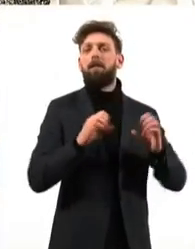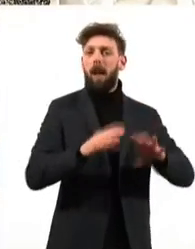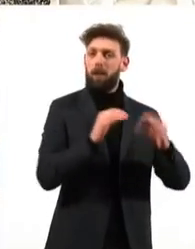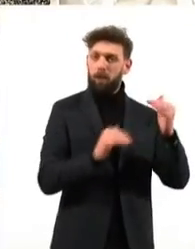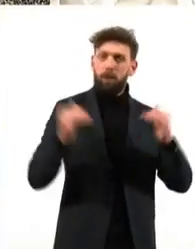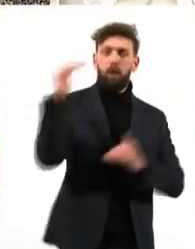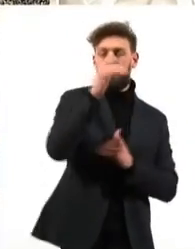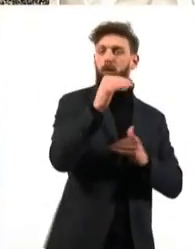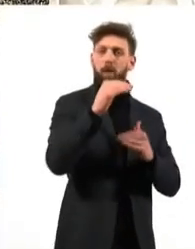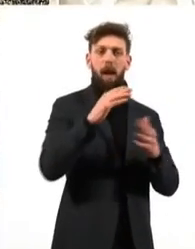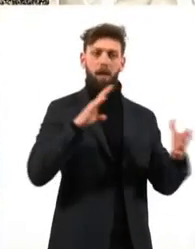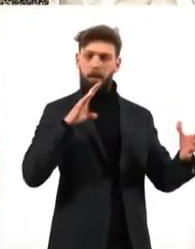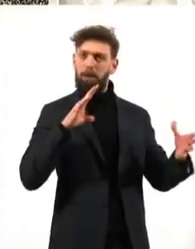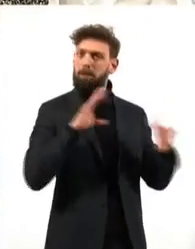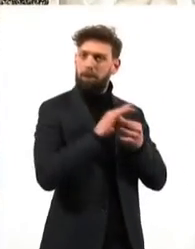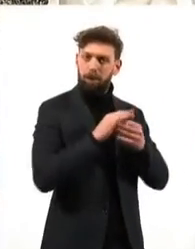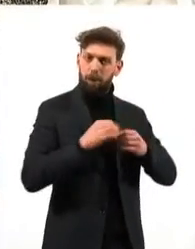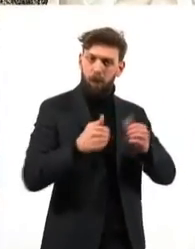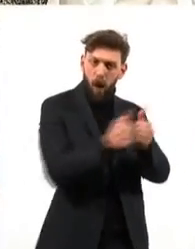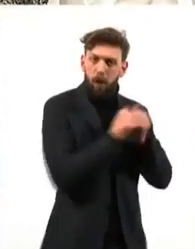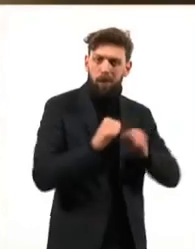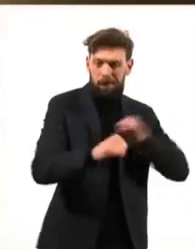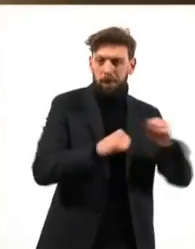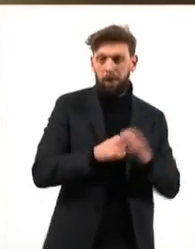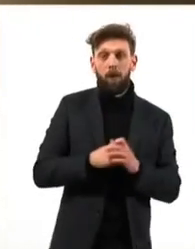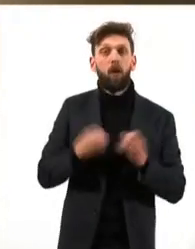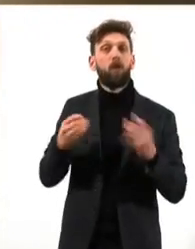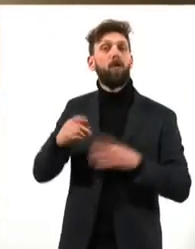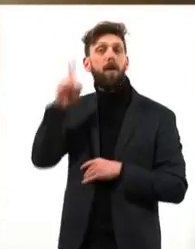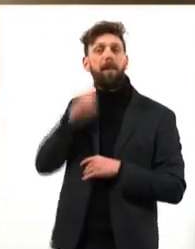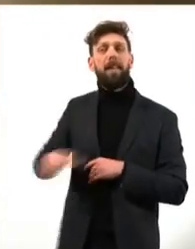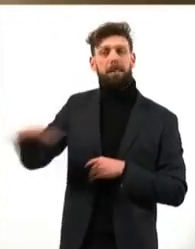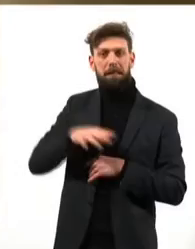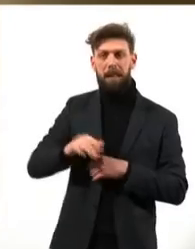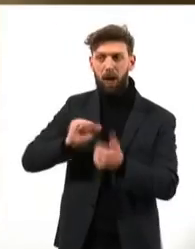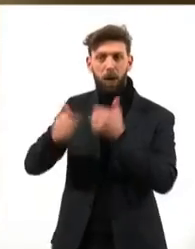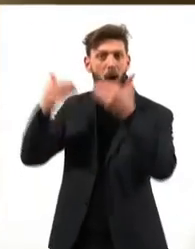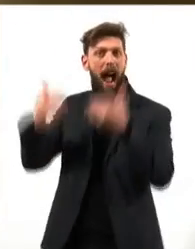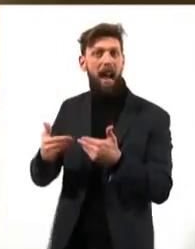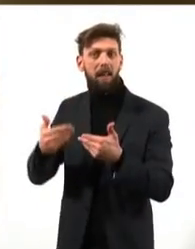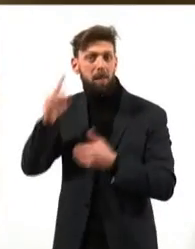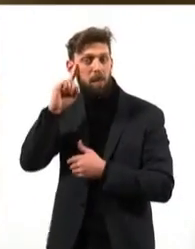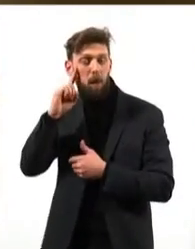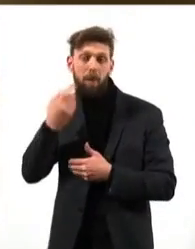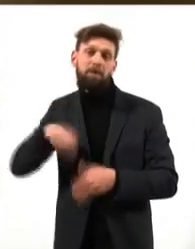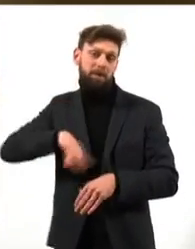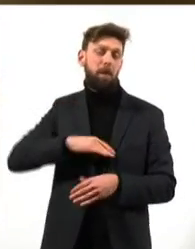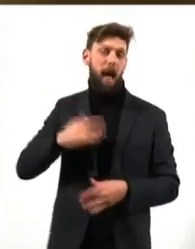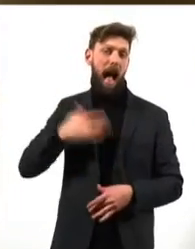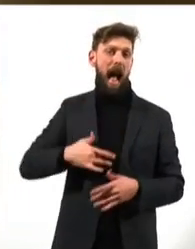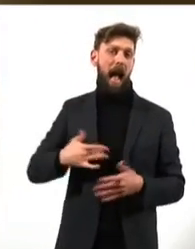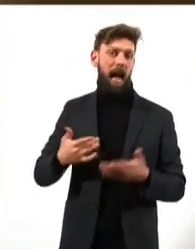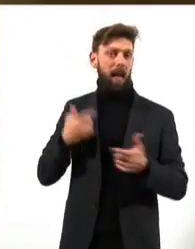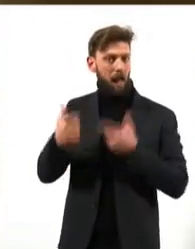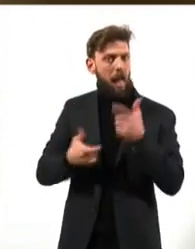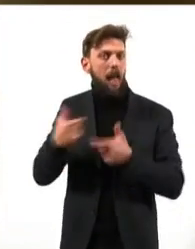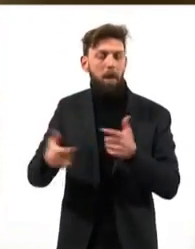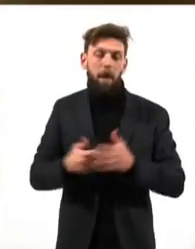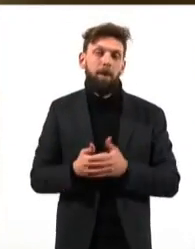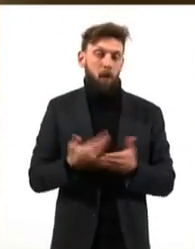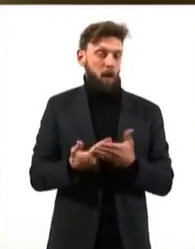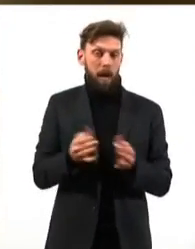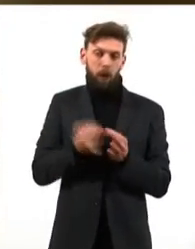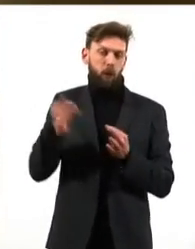d'arrêt d'activité physique chez les jeunes filles. Donc on est finalement dans quelque chose un petit peu en boucle et sur lequel il faut qu'on trouve des solutions, c'est